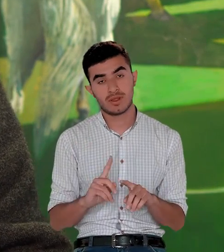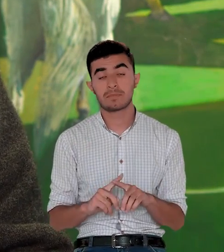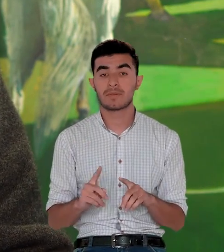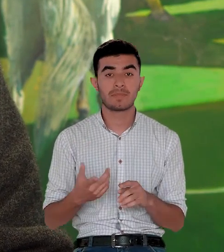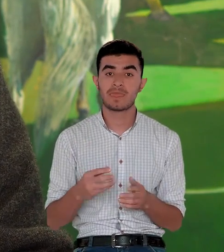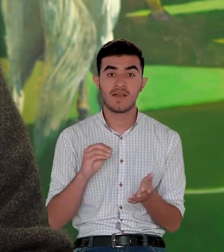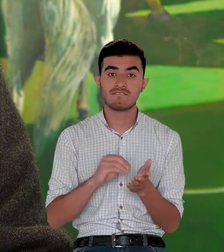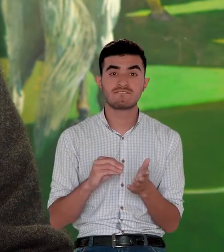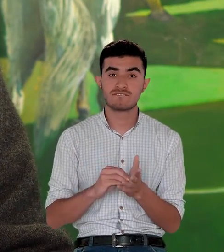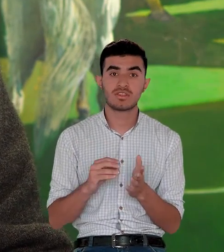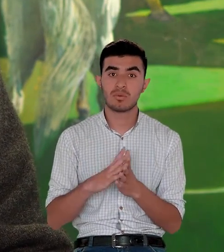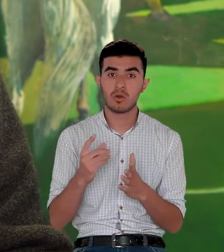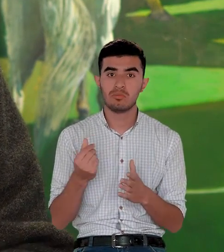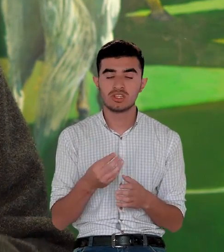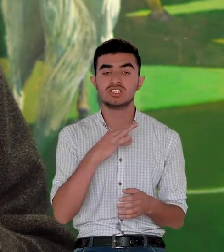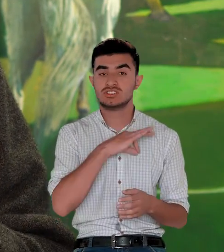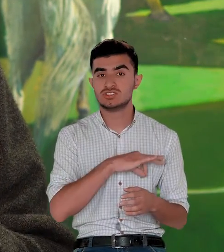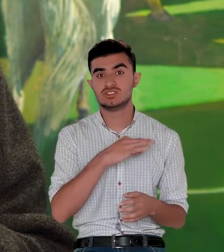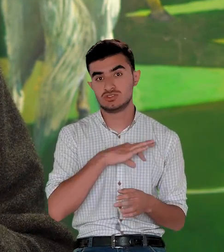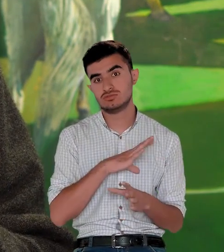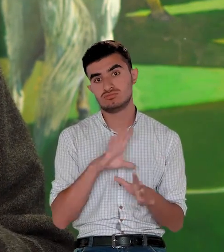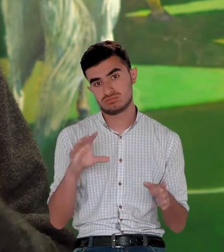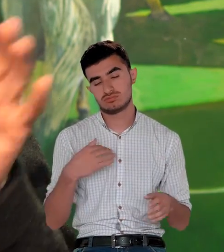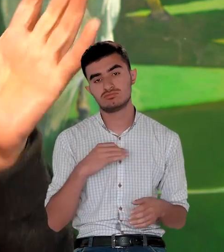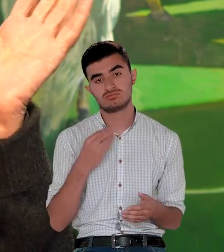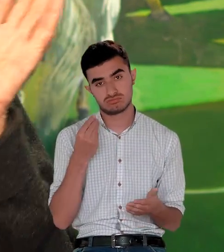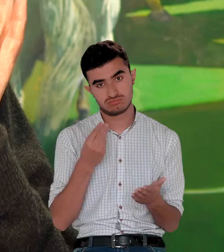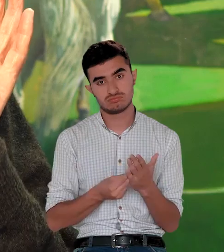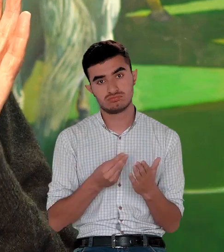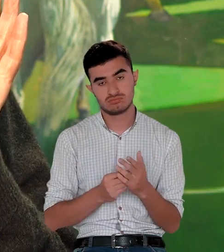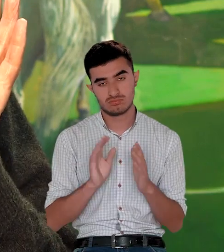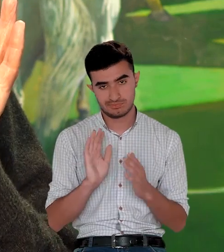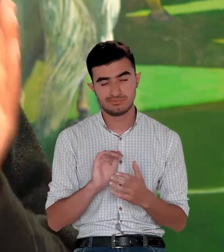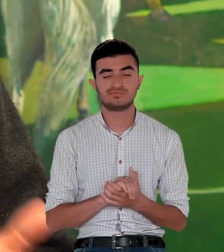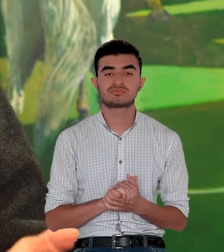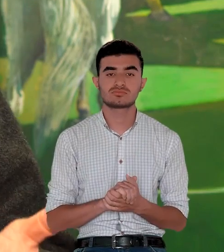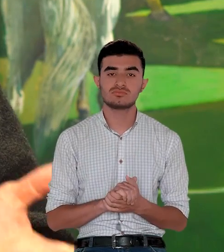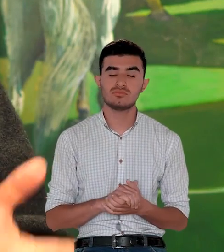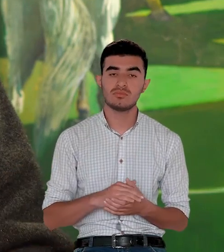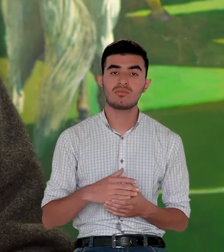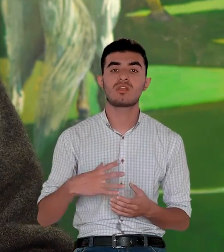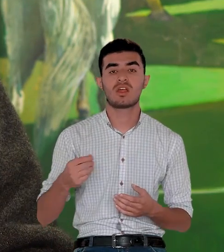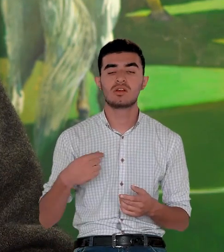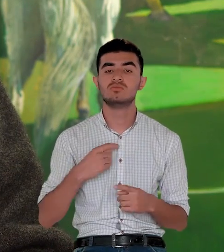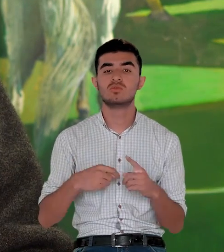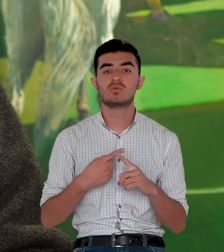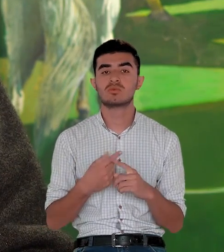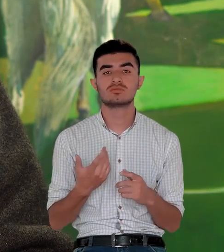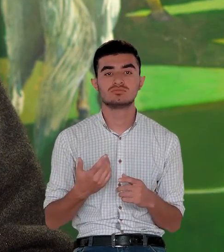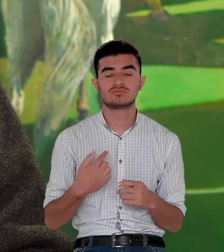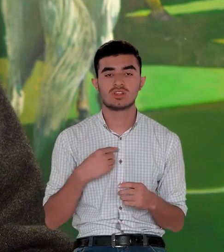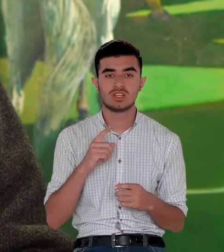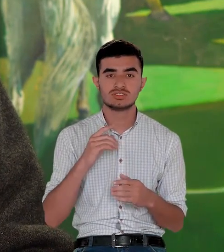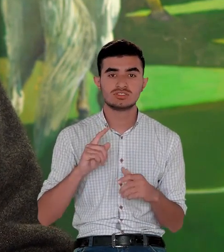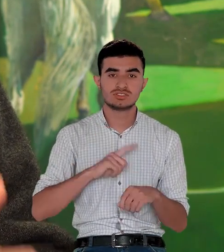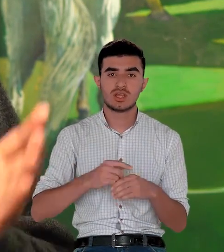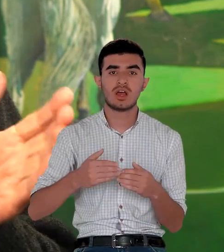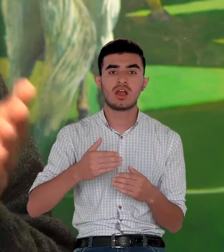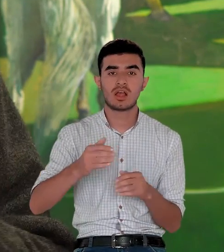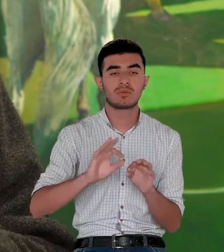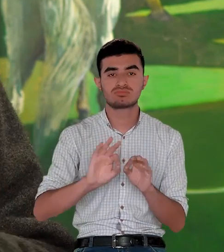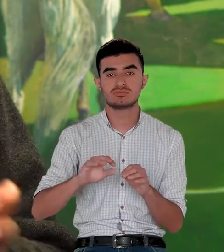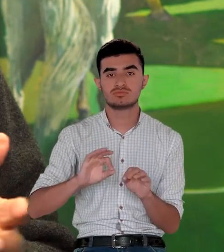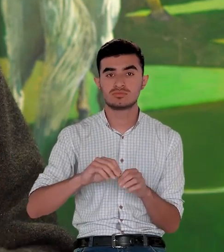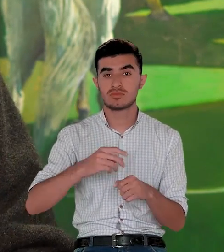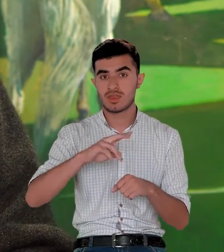بکے. اور وہ ایک طوفان اٹھ گیا کہ یہاں اتنی مہنگی تصویر اس کی بک گئی. اور میں